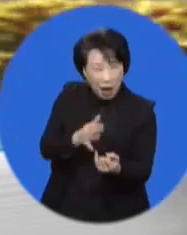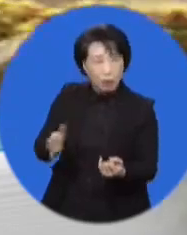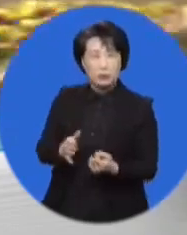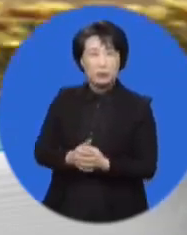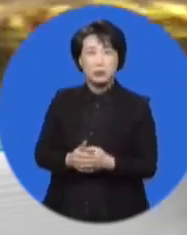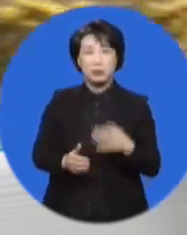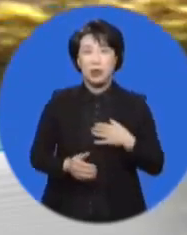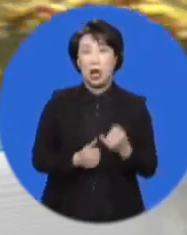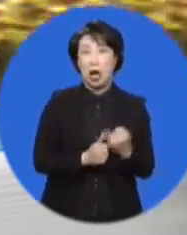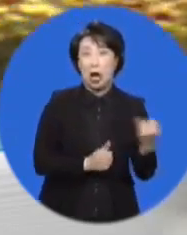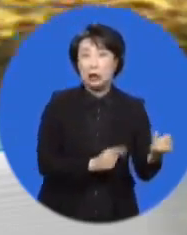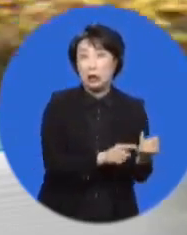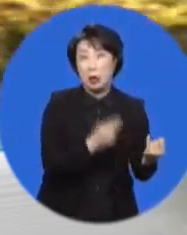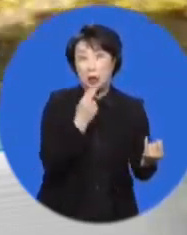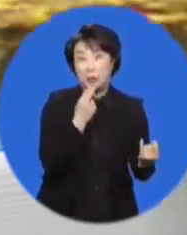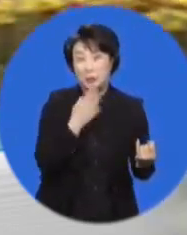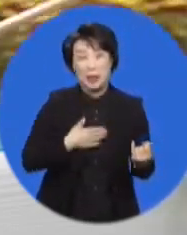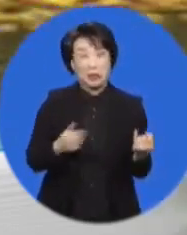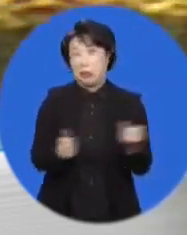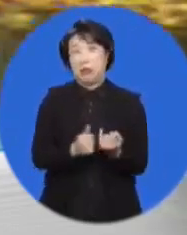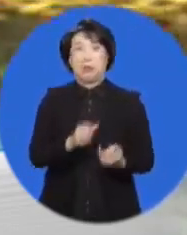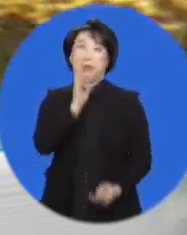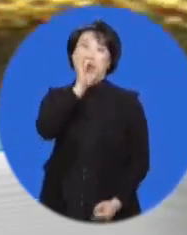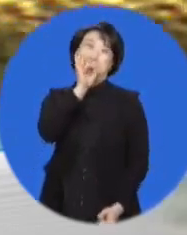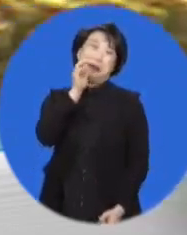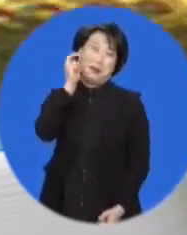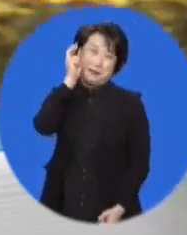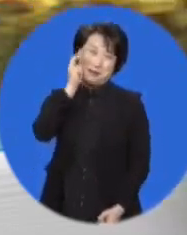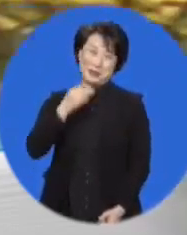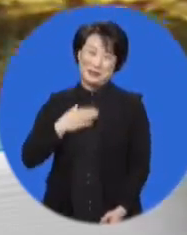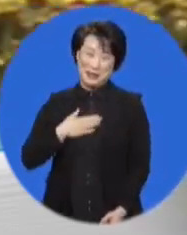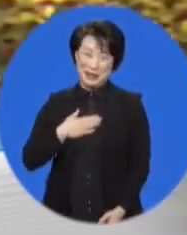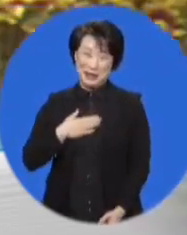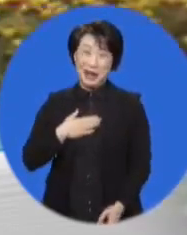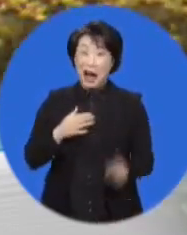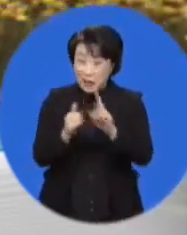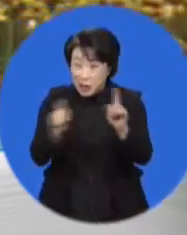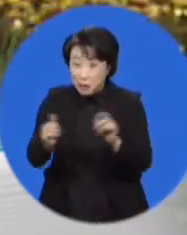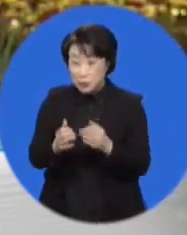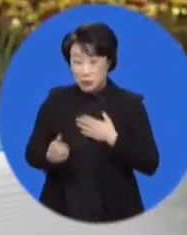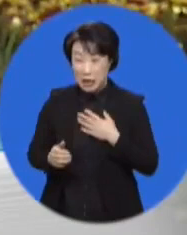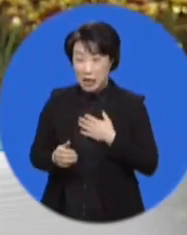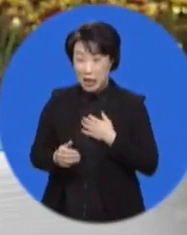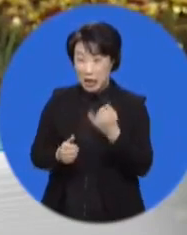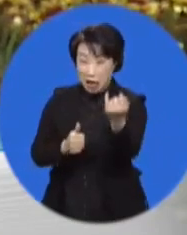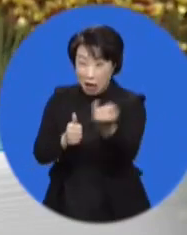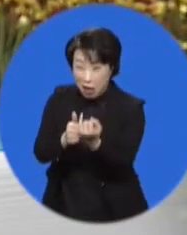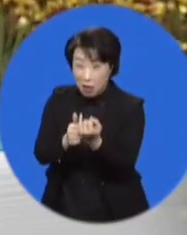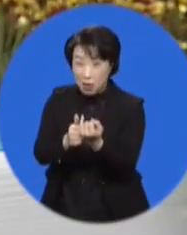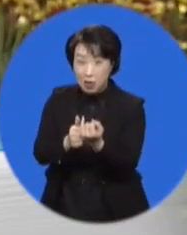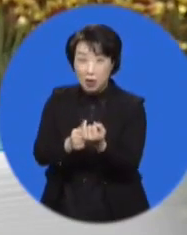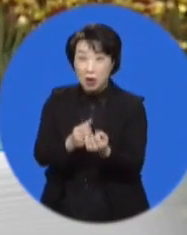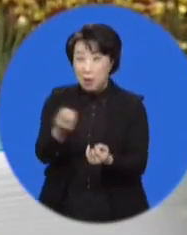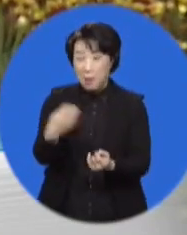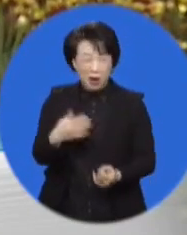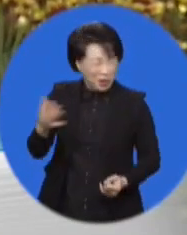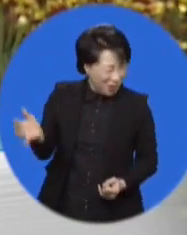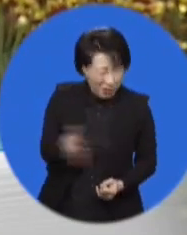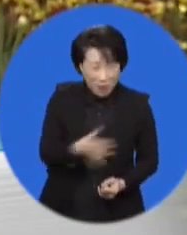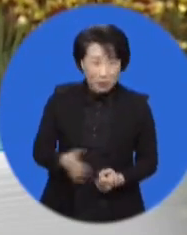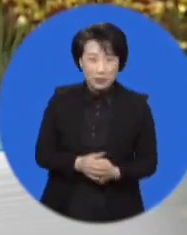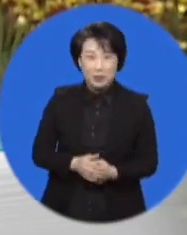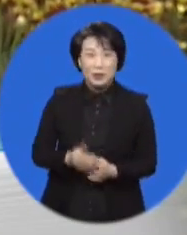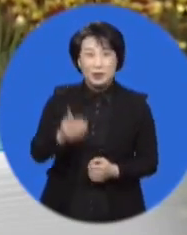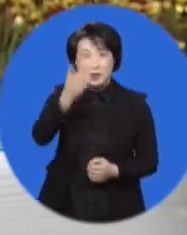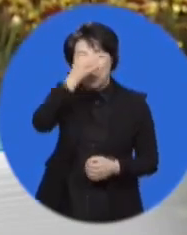나는 우리 집사람이 아니면 결혼도 할 수 없는 사람이오. 한 사람도 없었어. 내가 청년회장을 여러